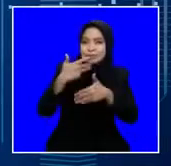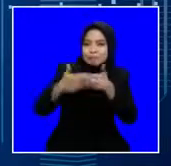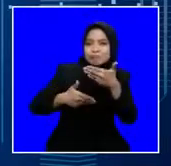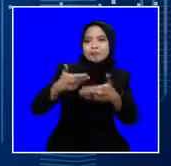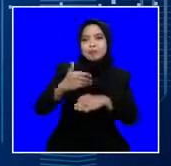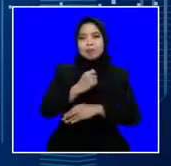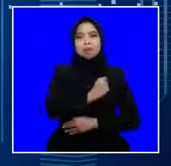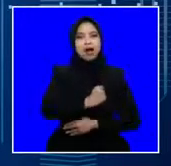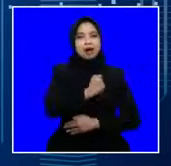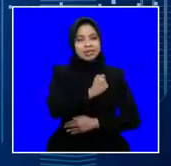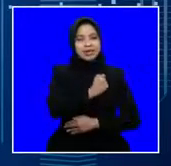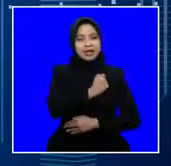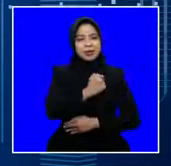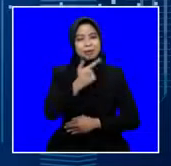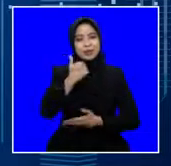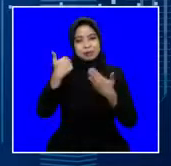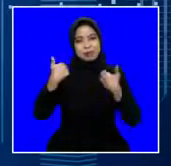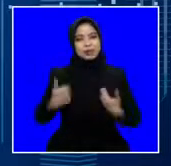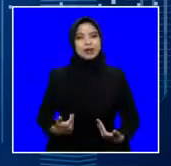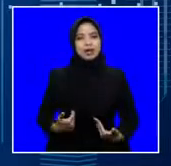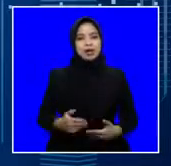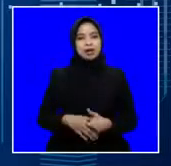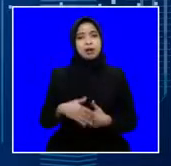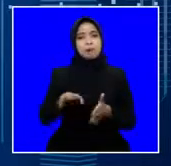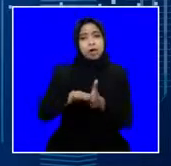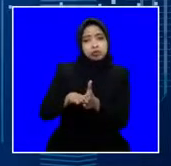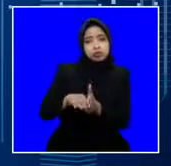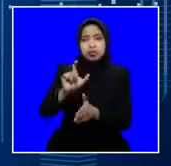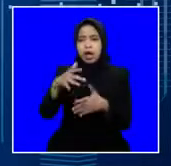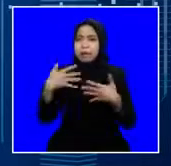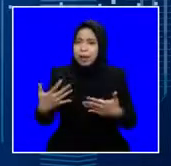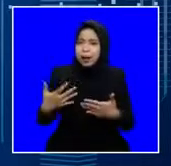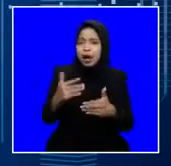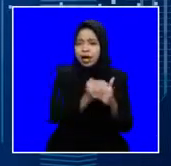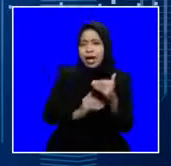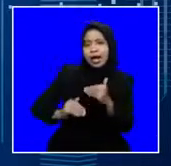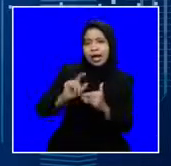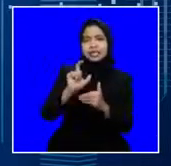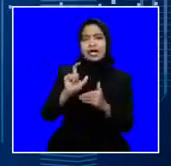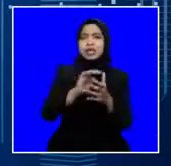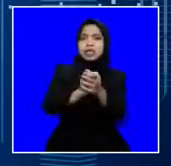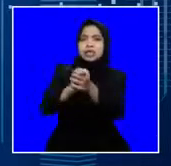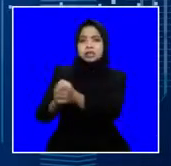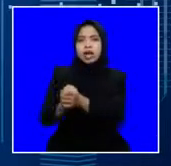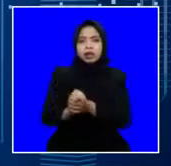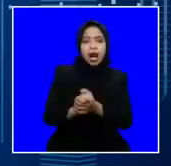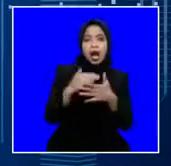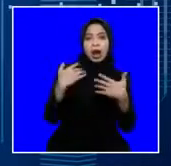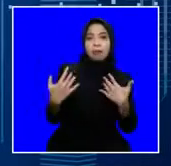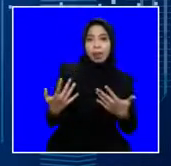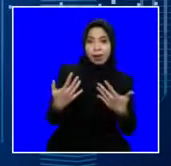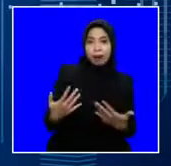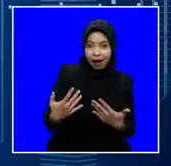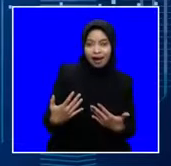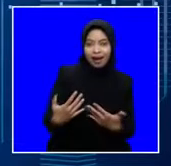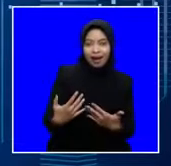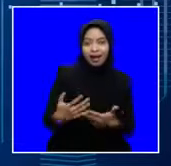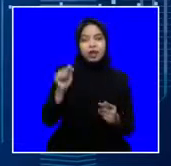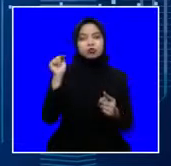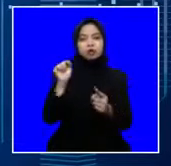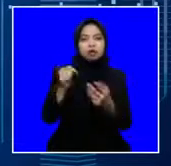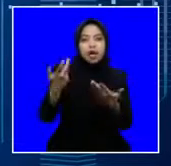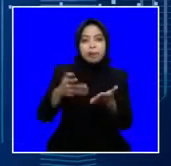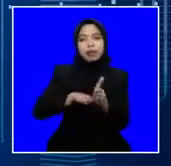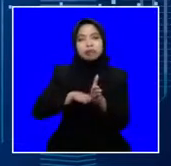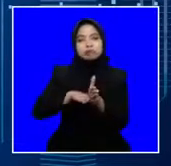suatu bangsa. Bagaimana suatu bangsa bisa maju dan meningkat kesejahteraan maupun di dalam